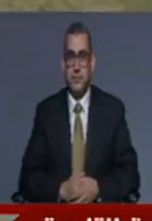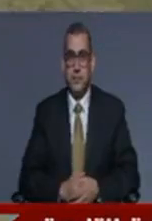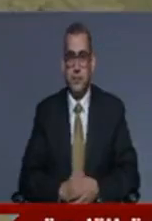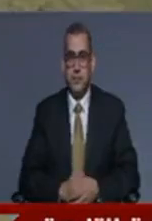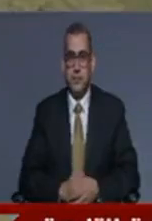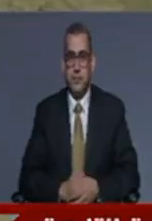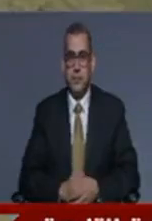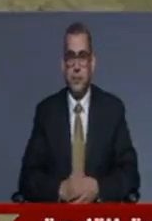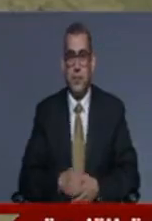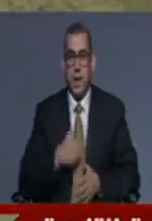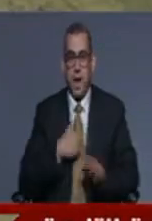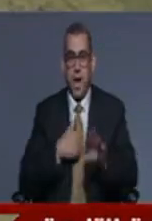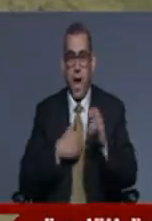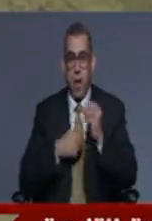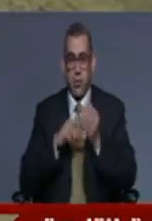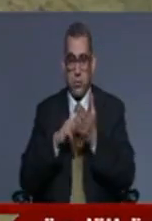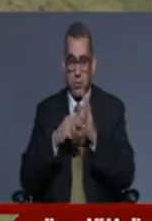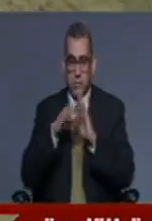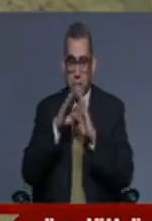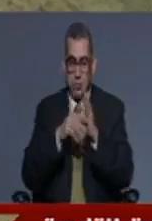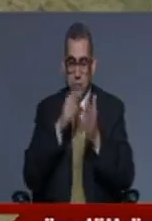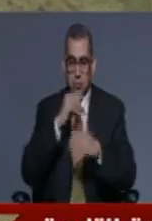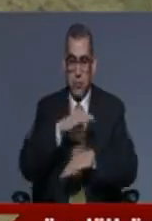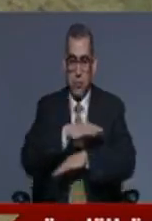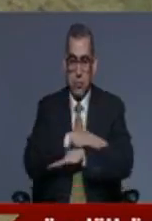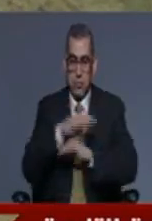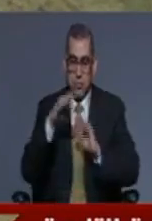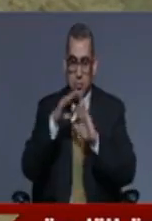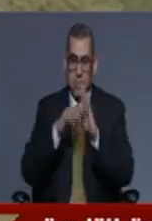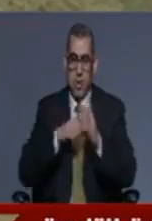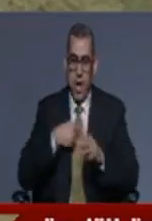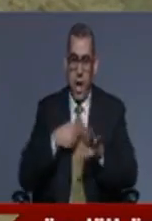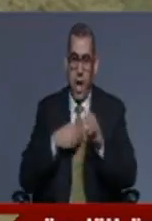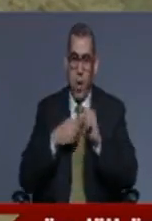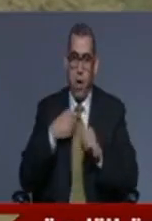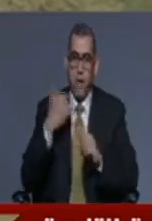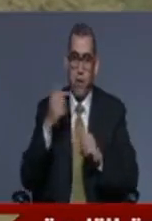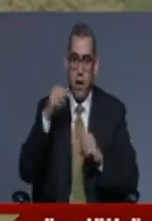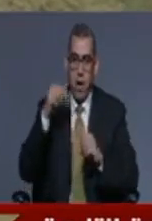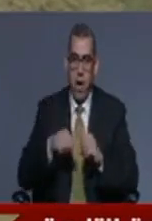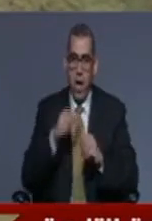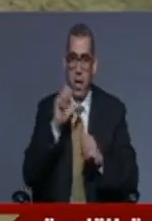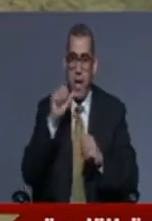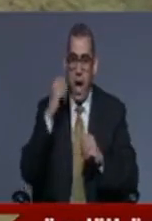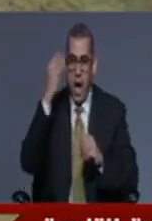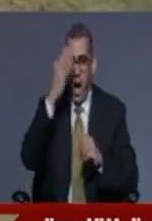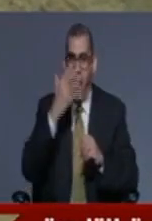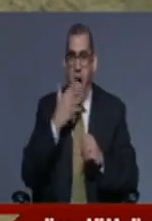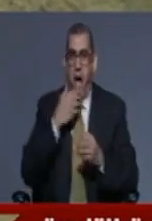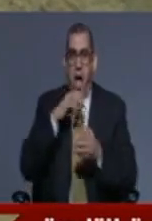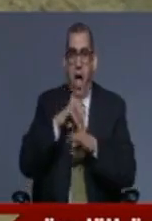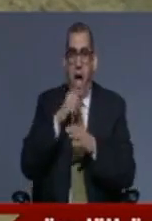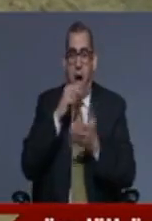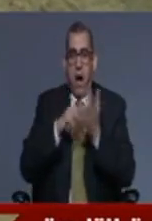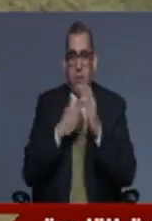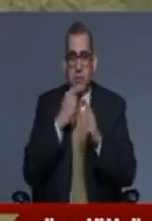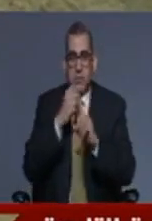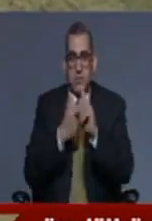وأود أن أعرب عن التزامي، نحن في كشعب كينيا لدينا محمية